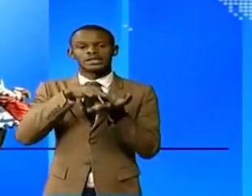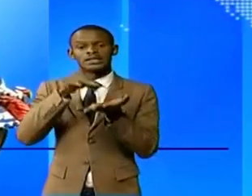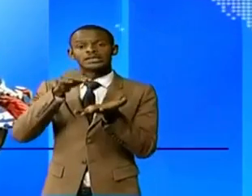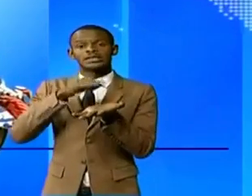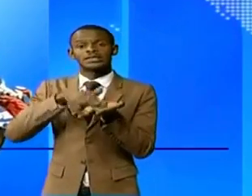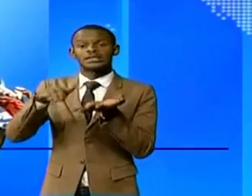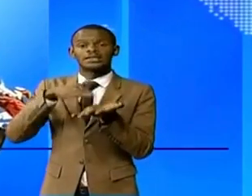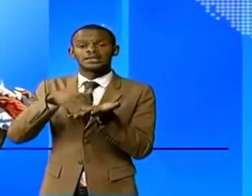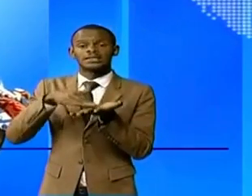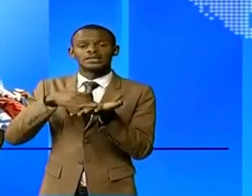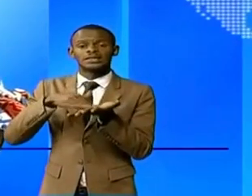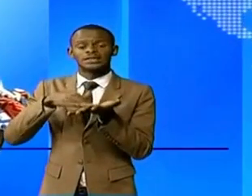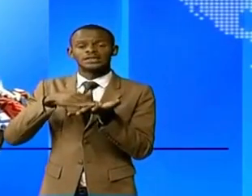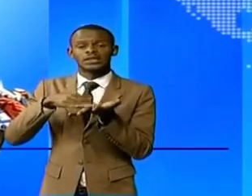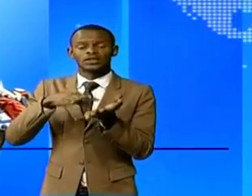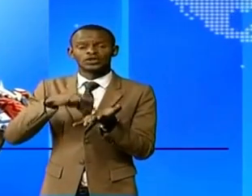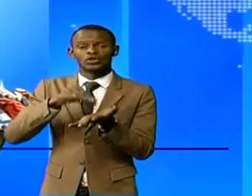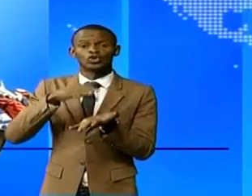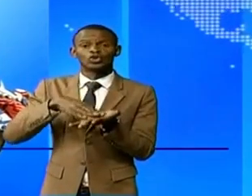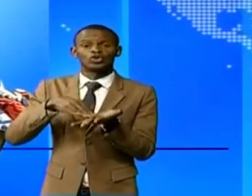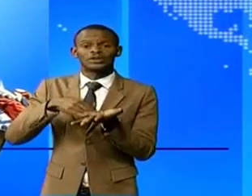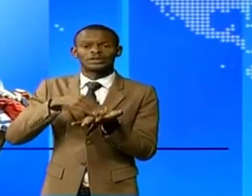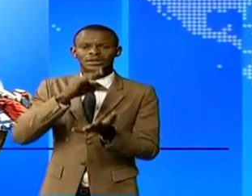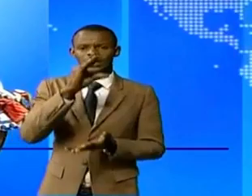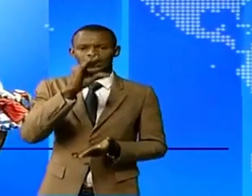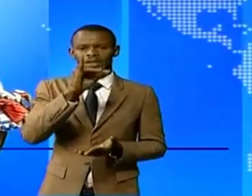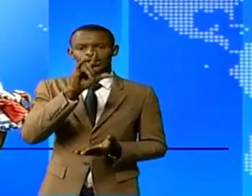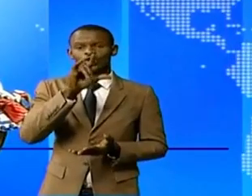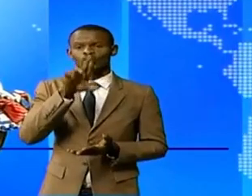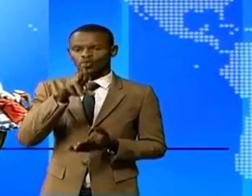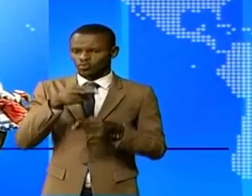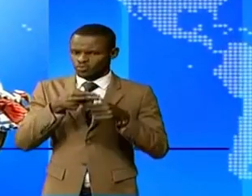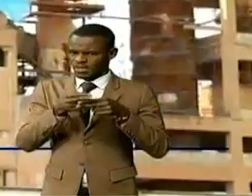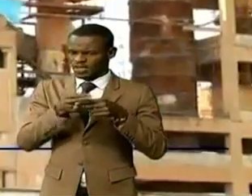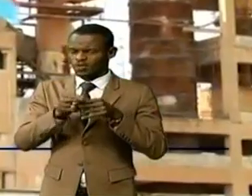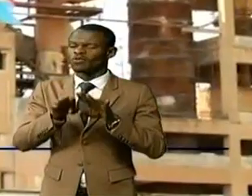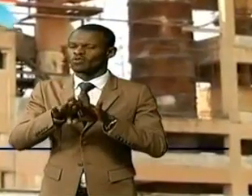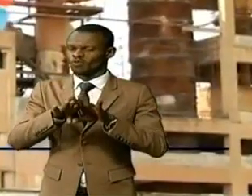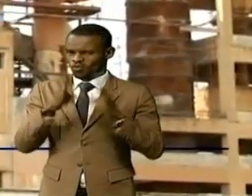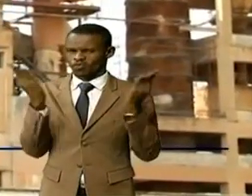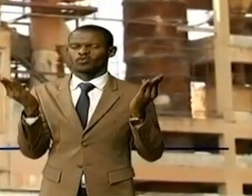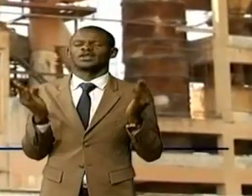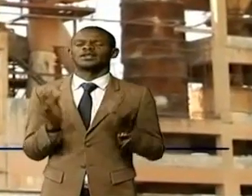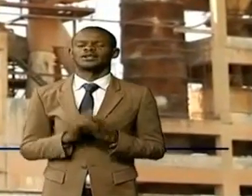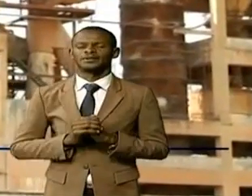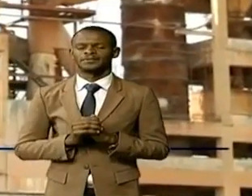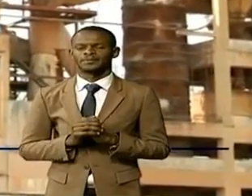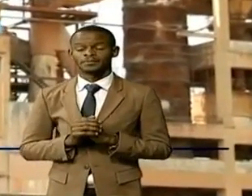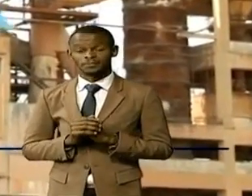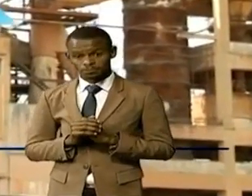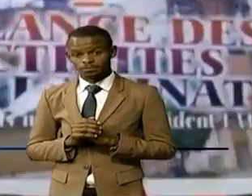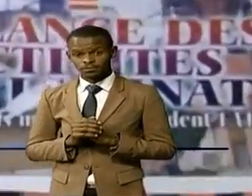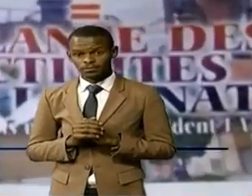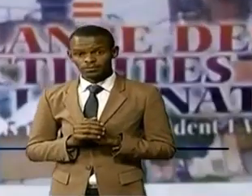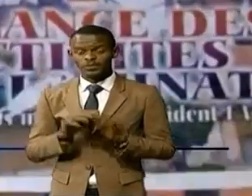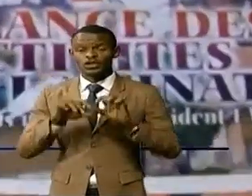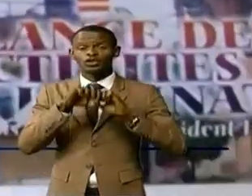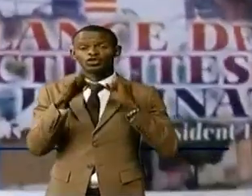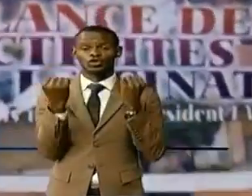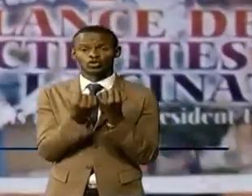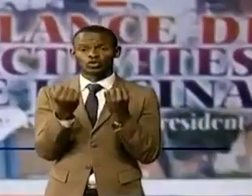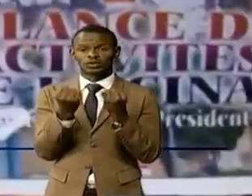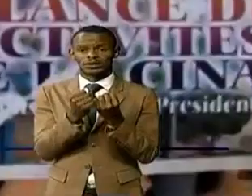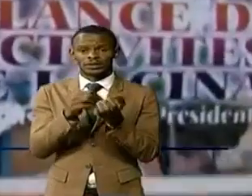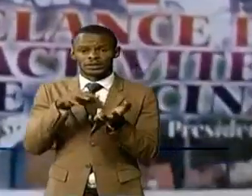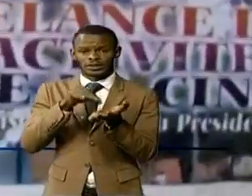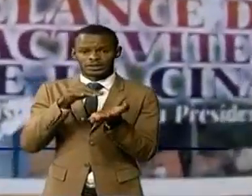Ils ont parlé autour de notables de cette province. La relance des activités à la cimenterie nationale de